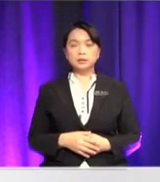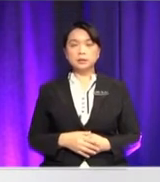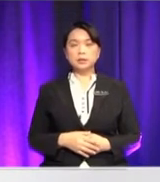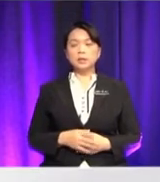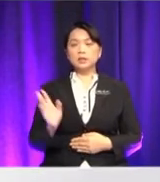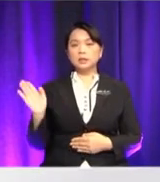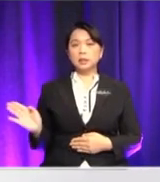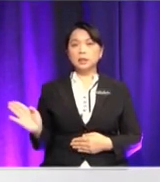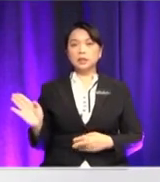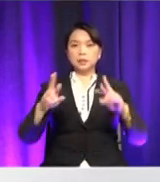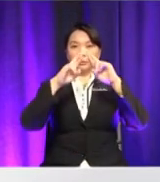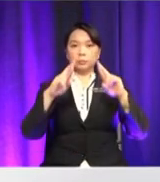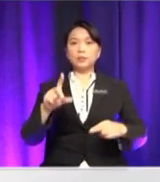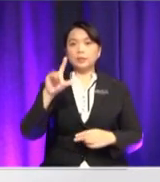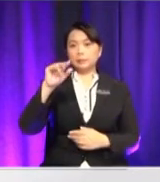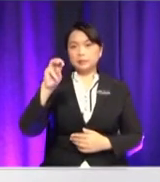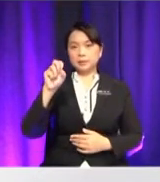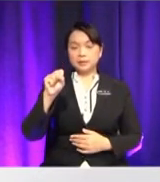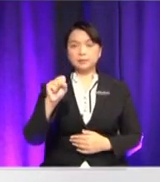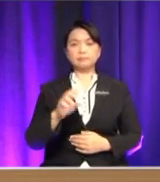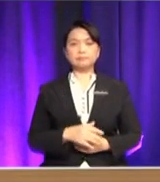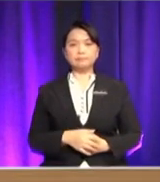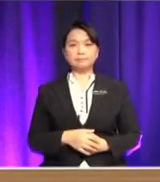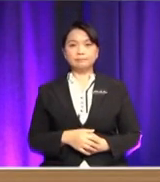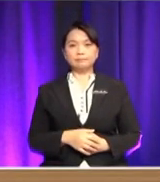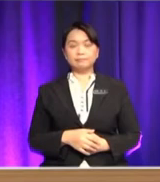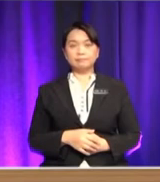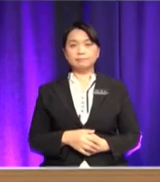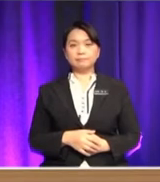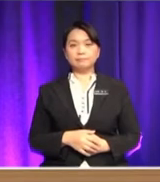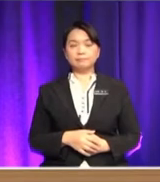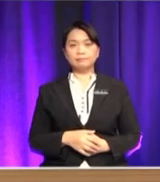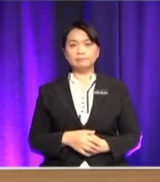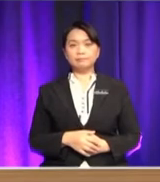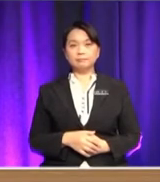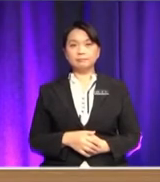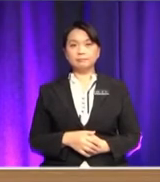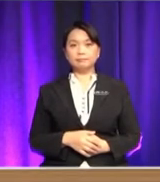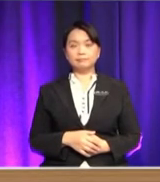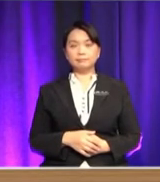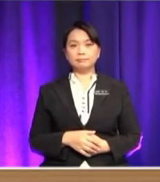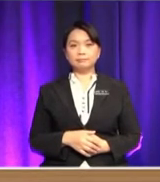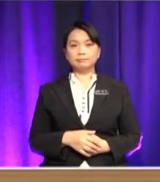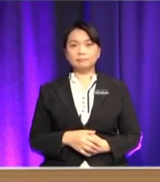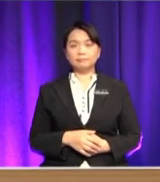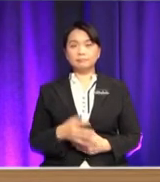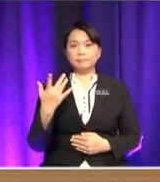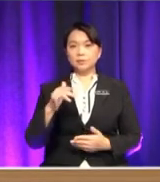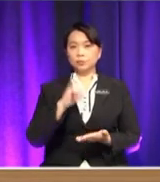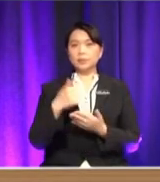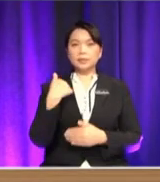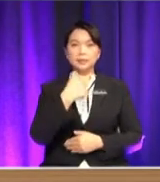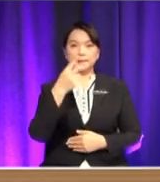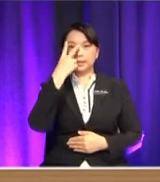limas Yes sangat betul tanya Ken yang ketiga Oke sebentar kita tengok dulu pelan ya ini